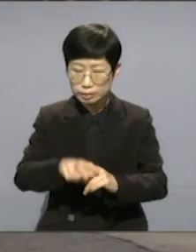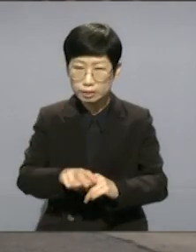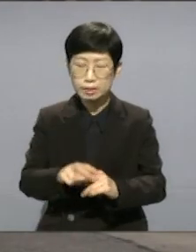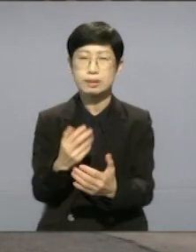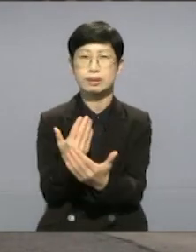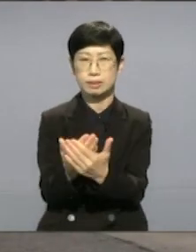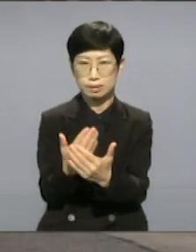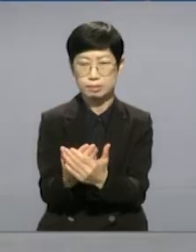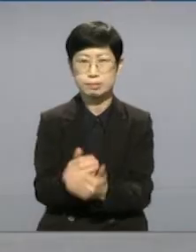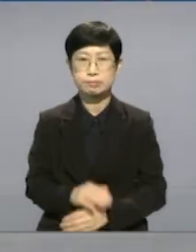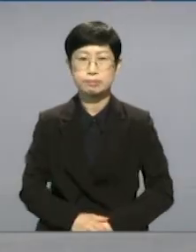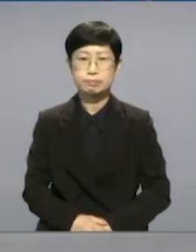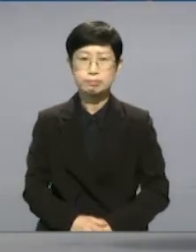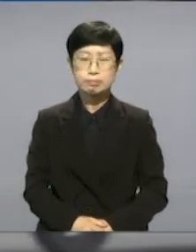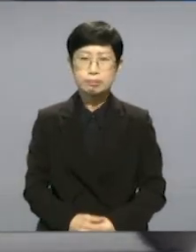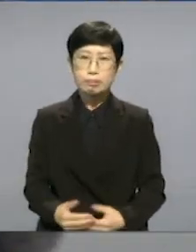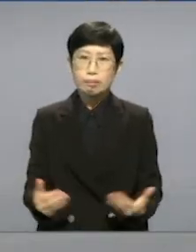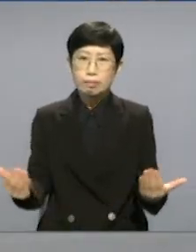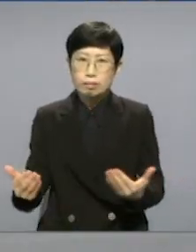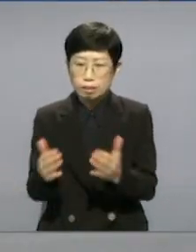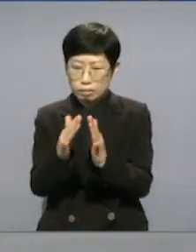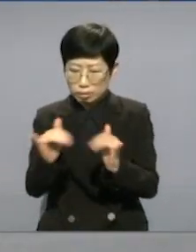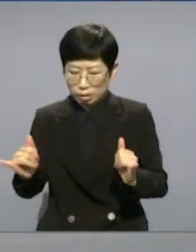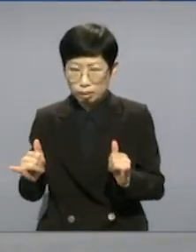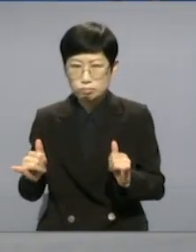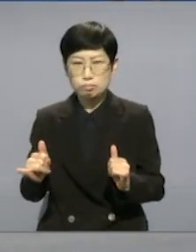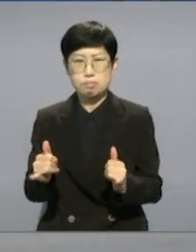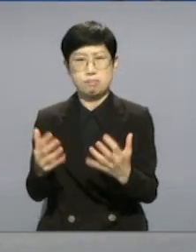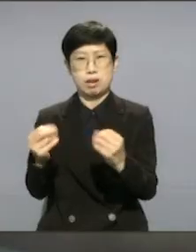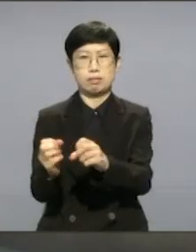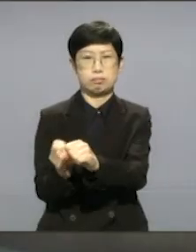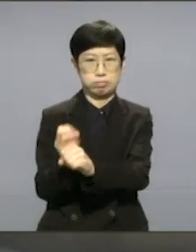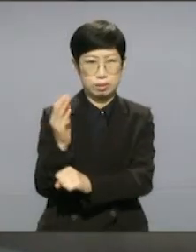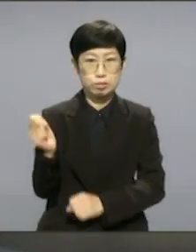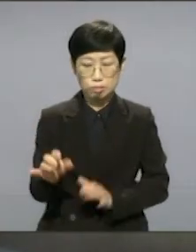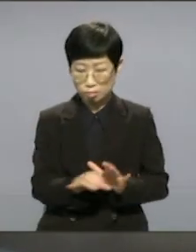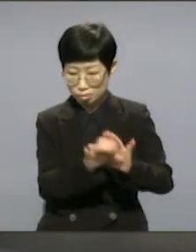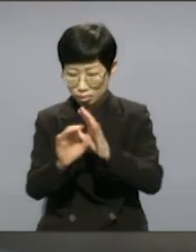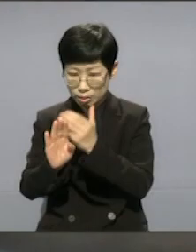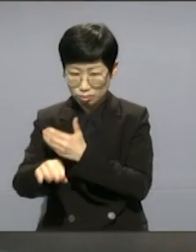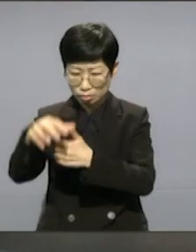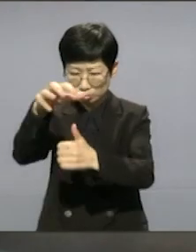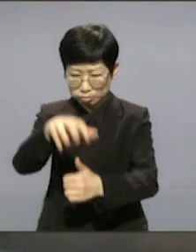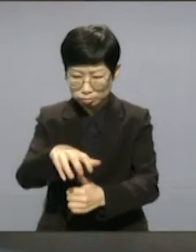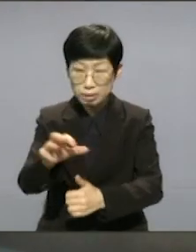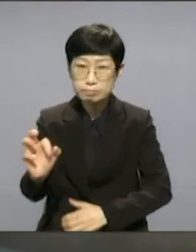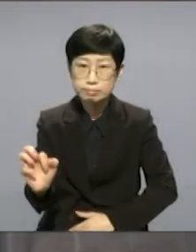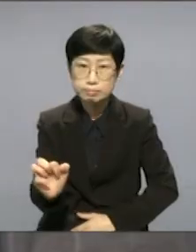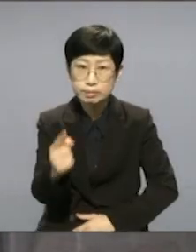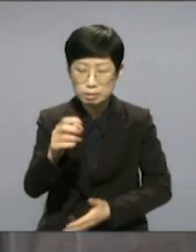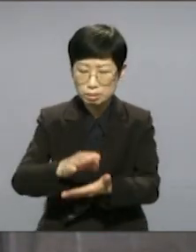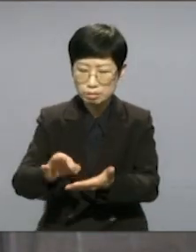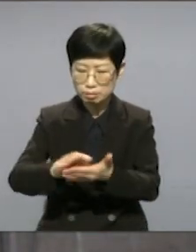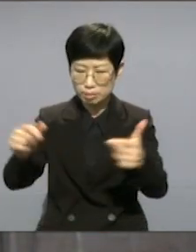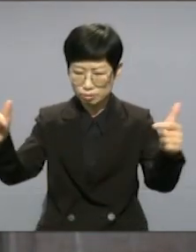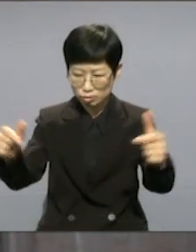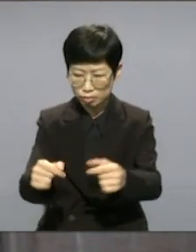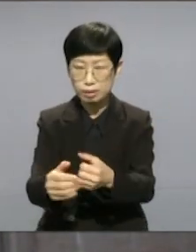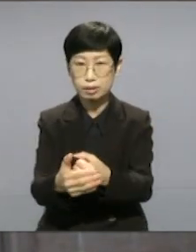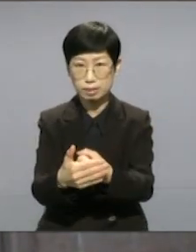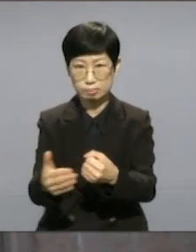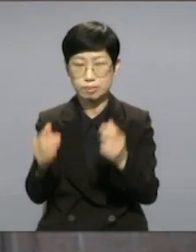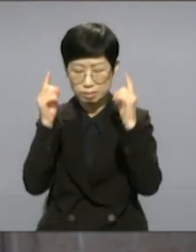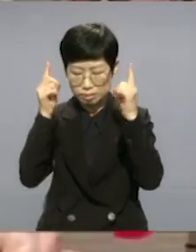노동시장의 공급 과잉도 문제지만 코로나19 이후 중국의 봉쇄 조치로 인한 소비 둔화가 청년 실업의 원인으로